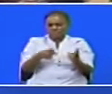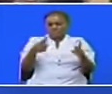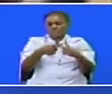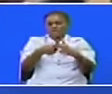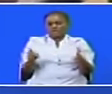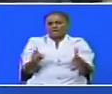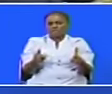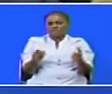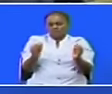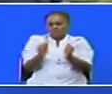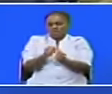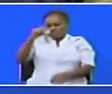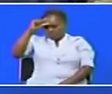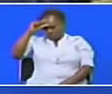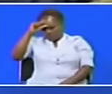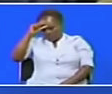mafikizolo